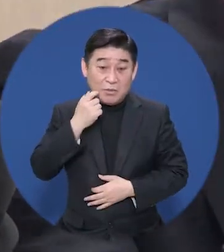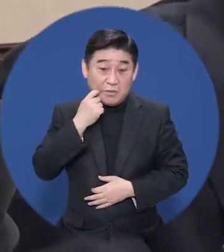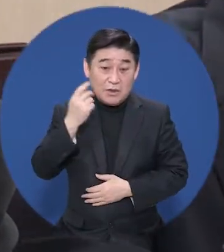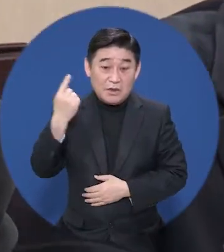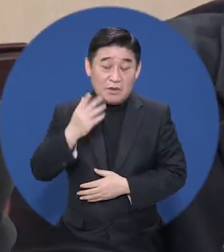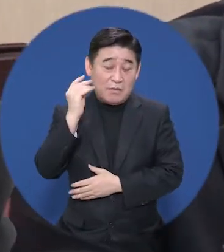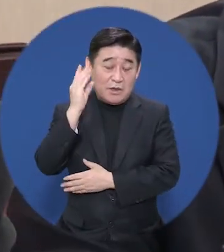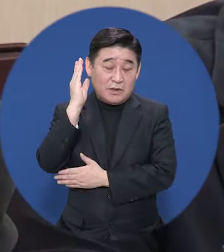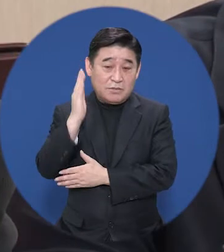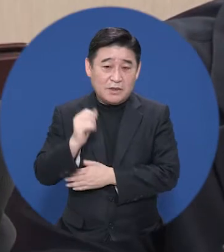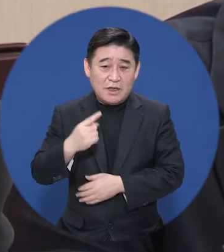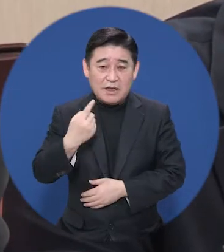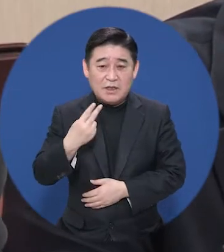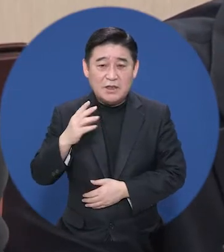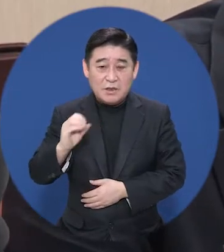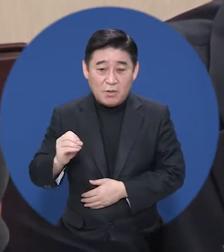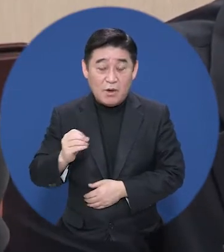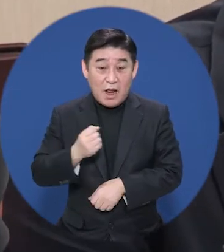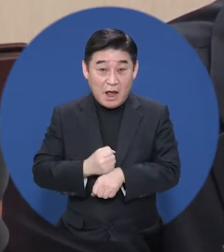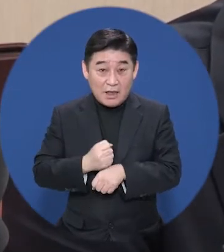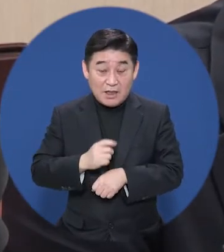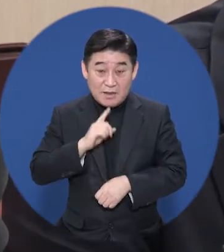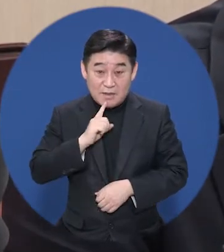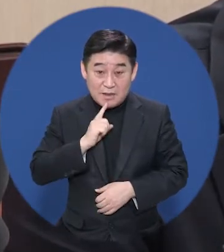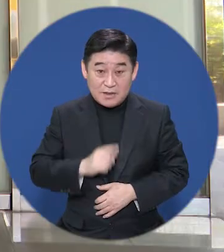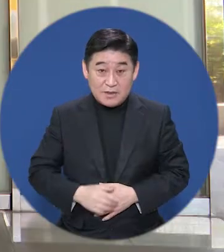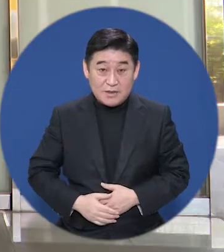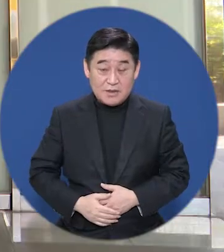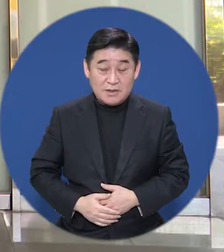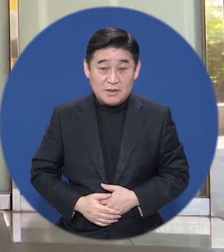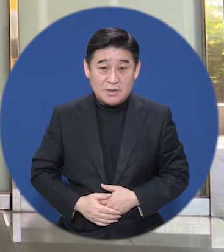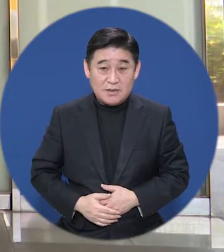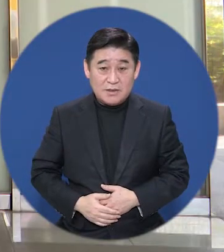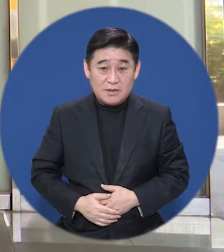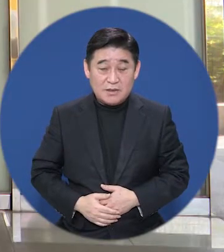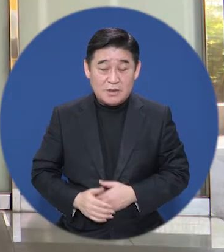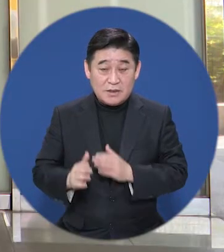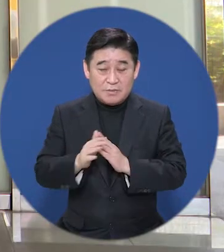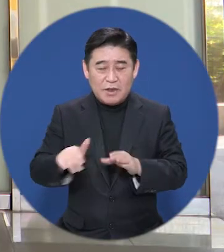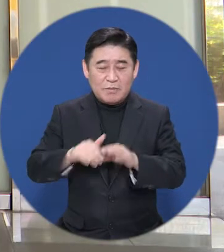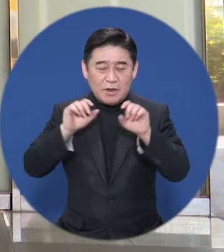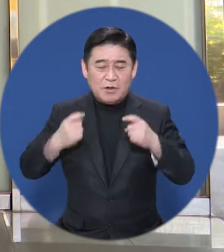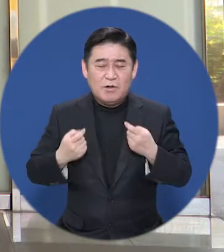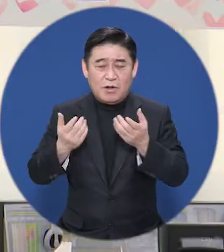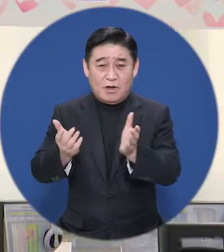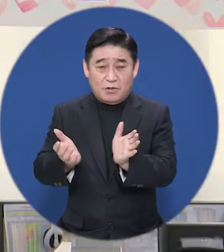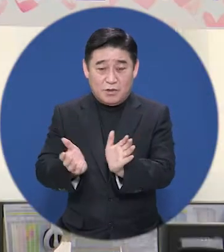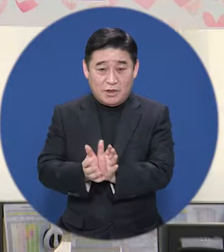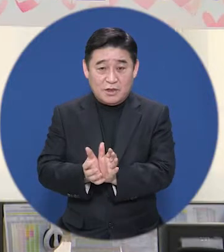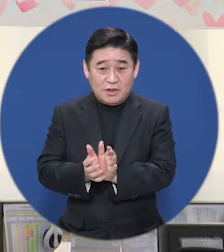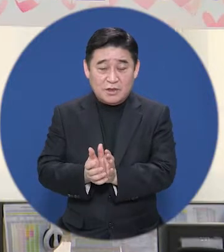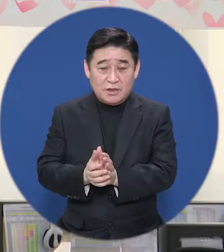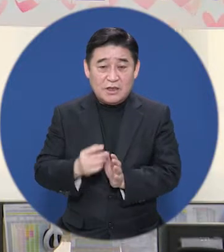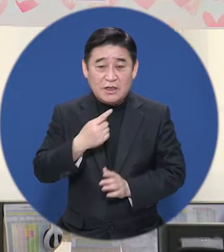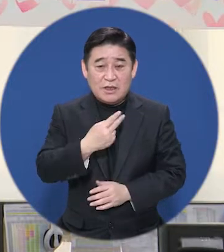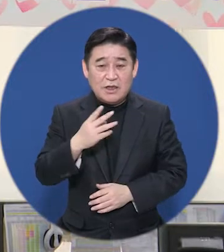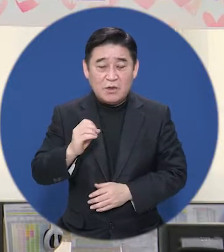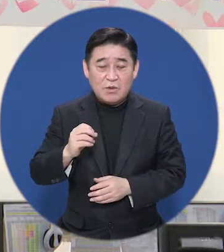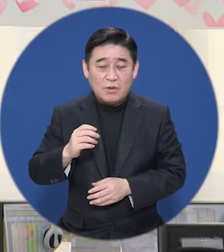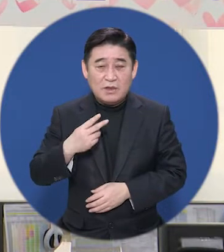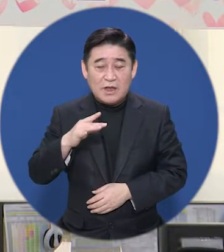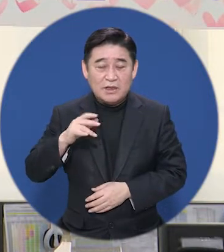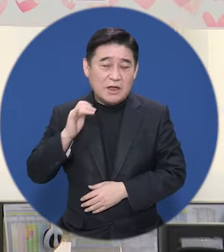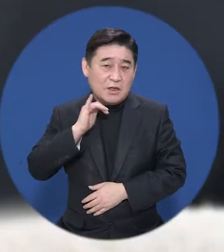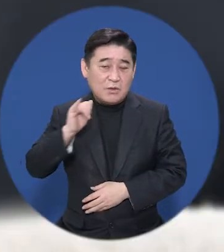어떻게 좀 천만 시민의 120을 하겠다고 저는. 한편 문화체육관광위원회는 120 다산